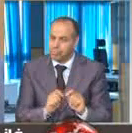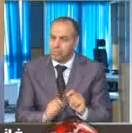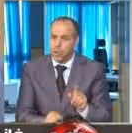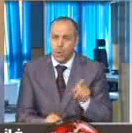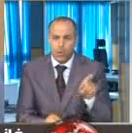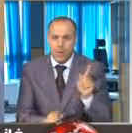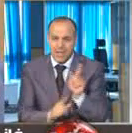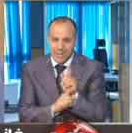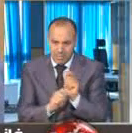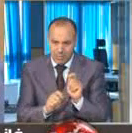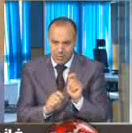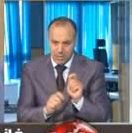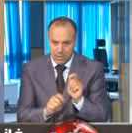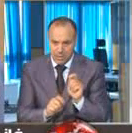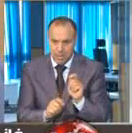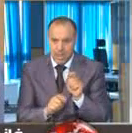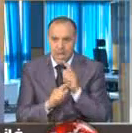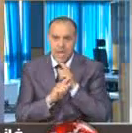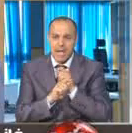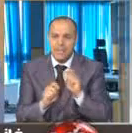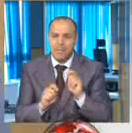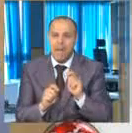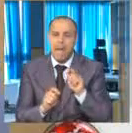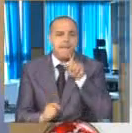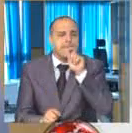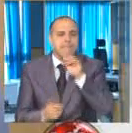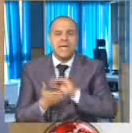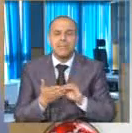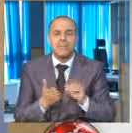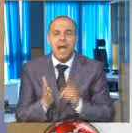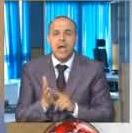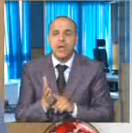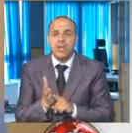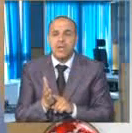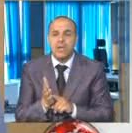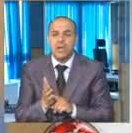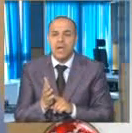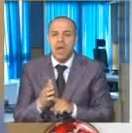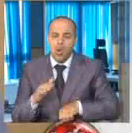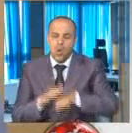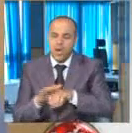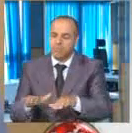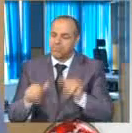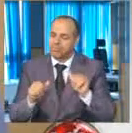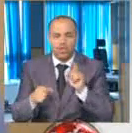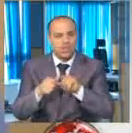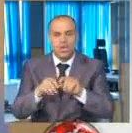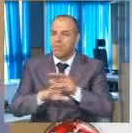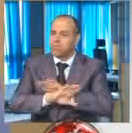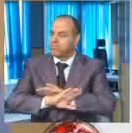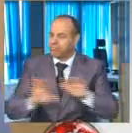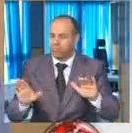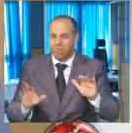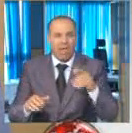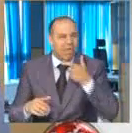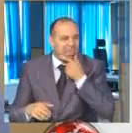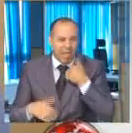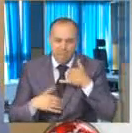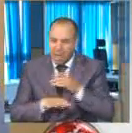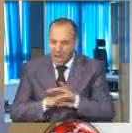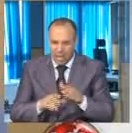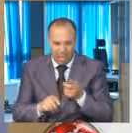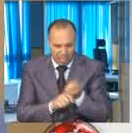ما تحترموش سامحني مش نحكي عليكم انتوما كصحاب، نحكي على المكتب الجامعي ما يحترمش القوانين نتاعو، احنا ننسحب من هذه اللعبة، احنا ما نشاركش في المهازل وما نشاركش